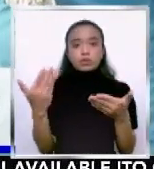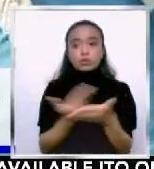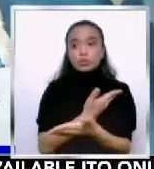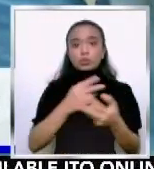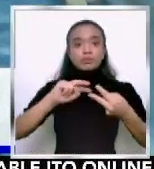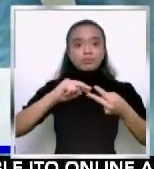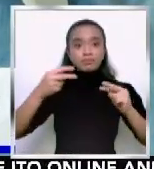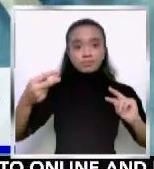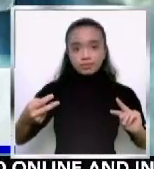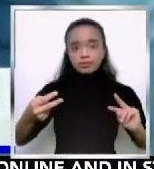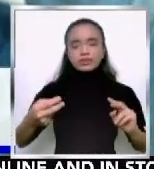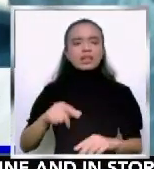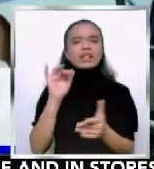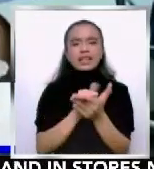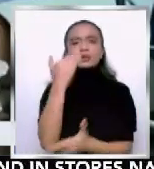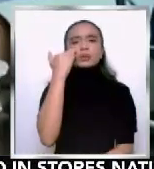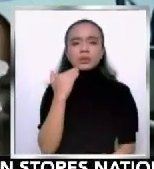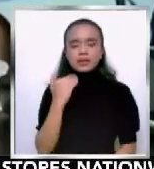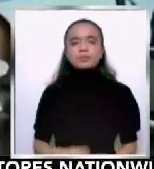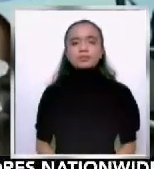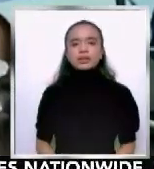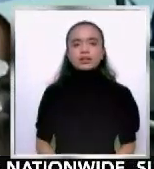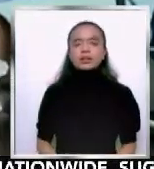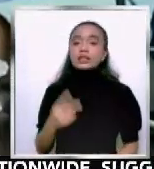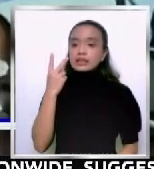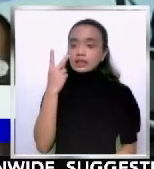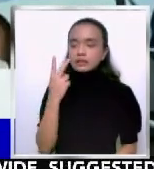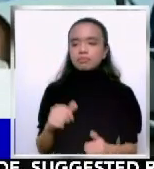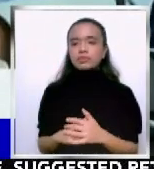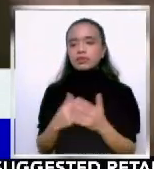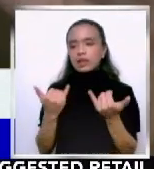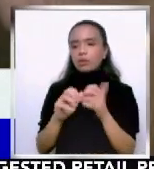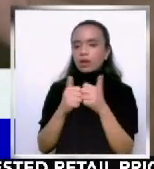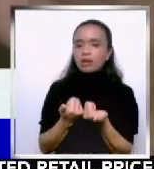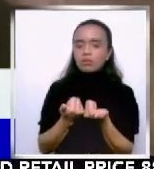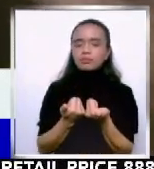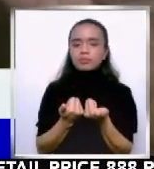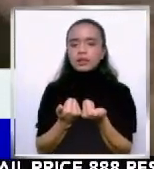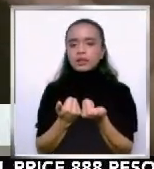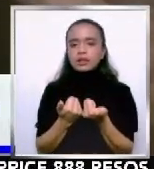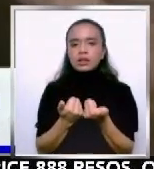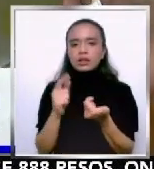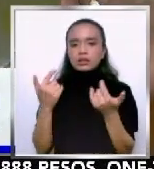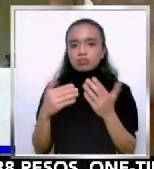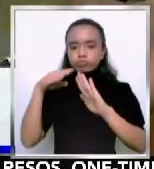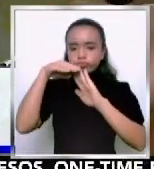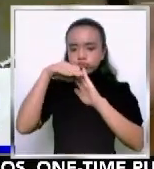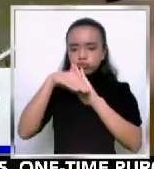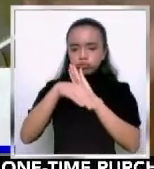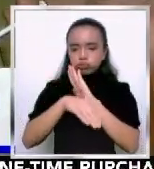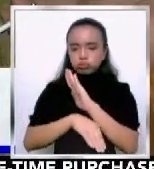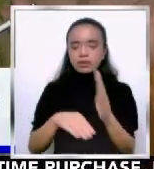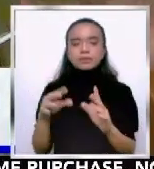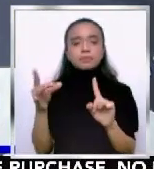variant, kulang daw ito. Looking at how we are having right now, going through this declining number of cases, we think that